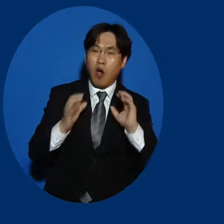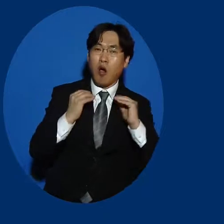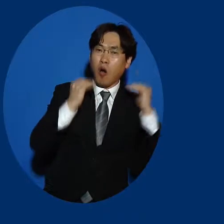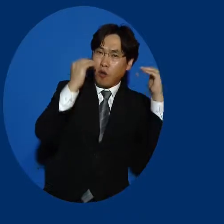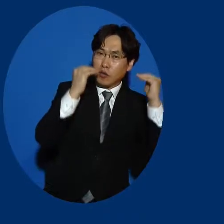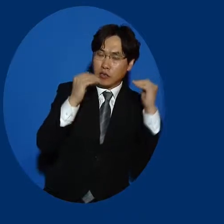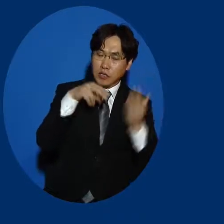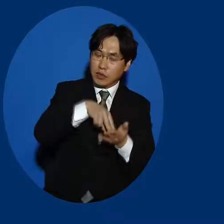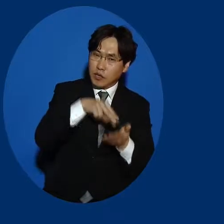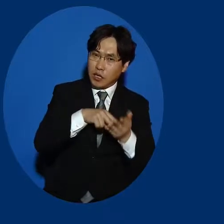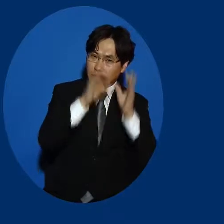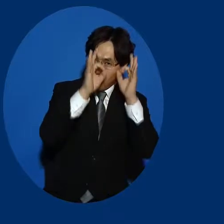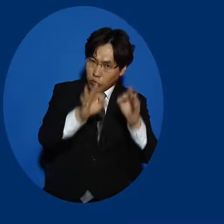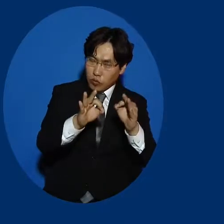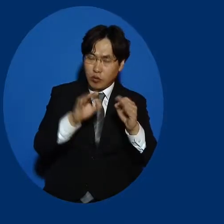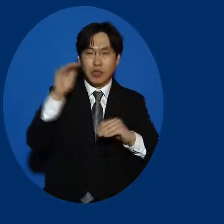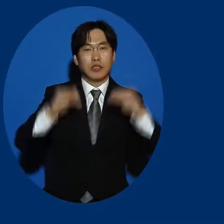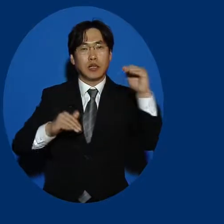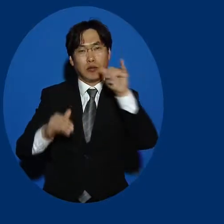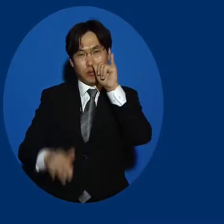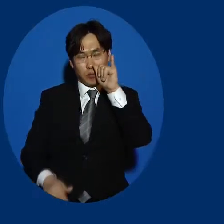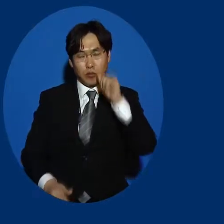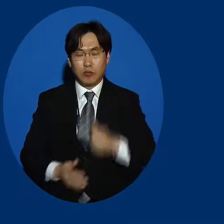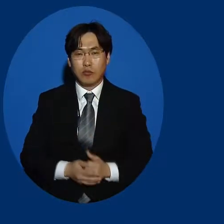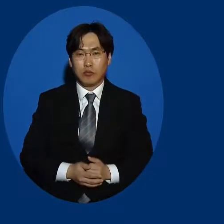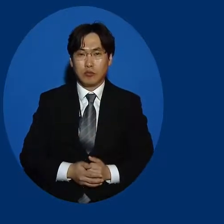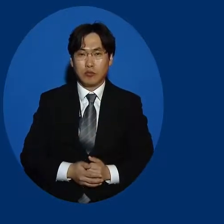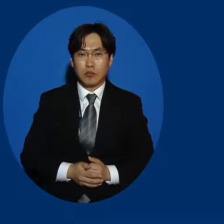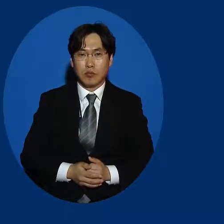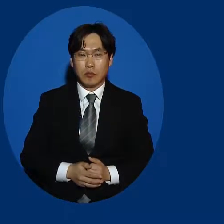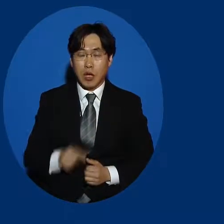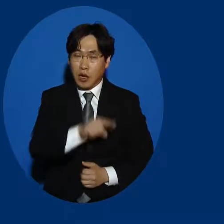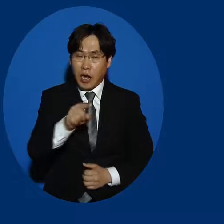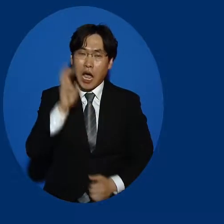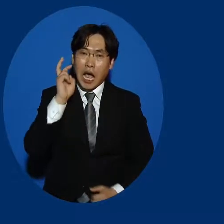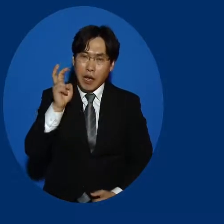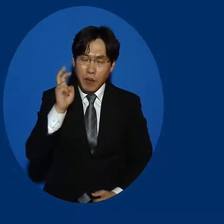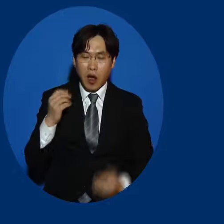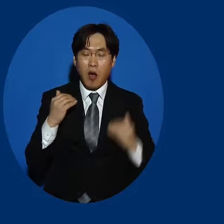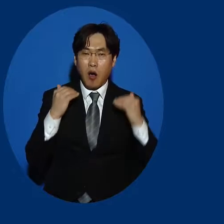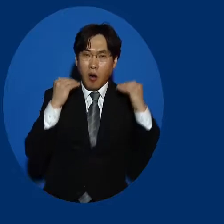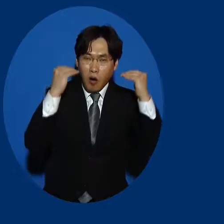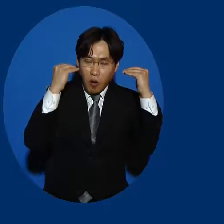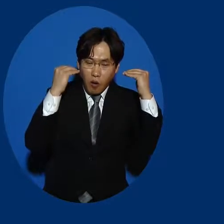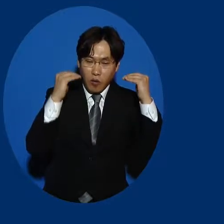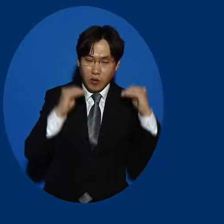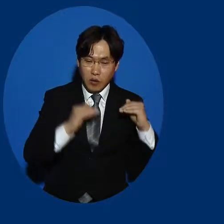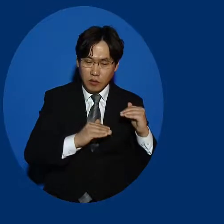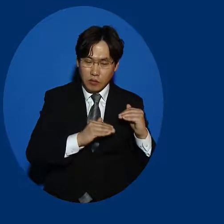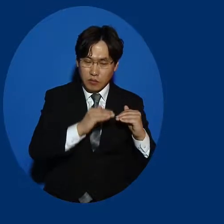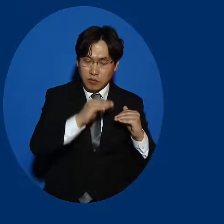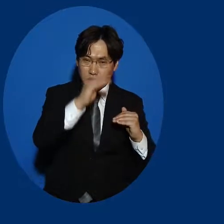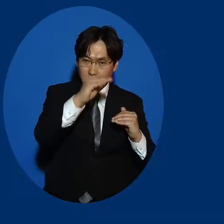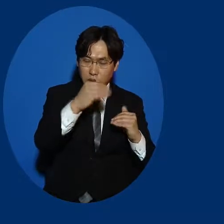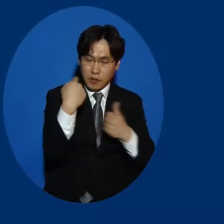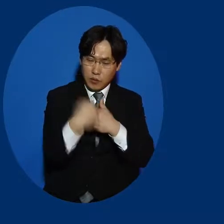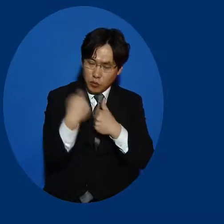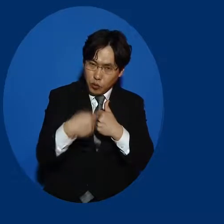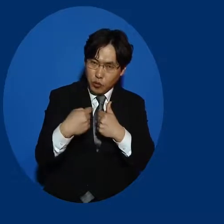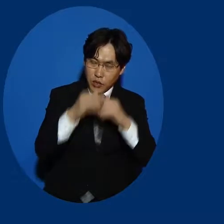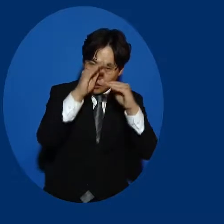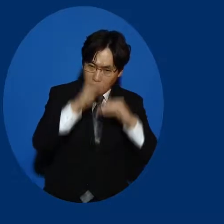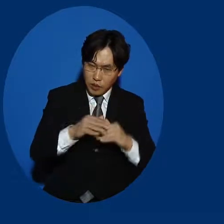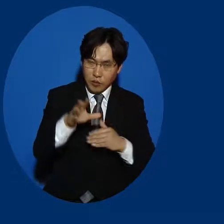바라본 장애인이 차이가 있습니다. 그것은 아마도 우리가 어른이 되어가는 과정에서 배웠던 많은